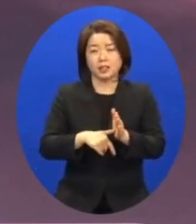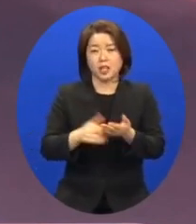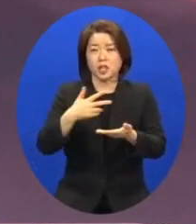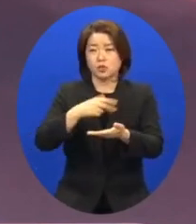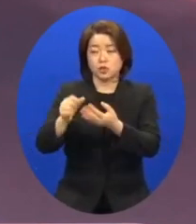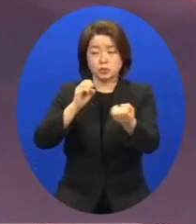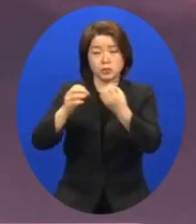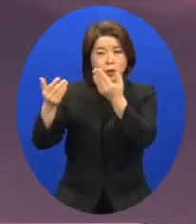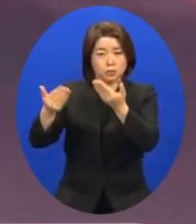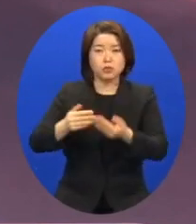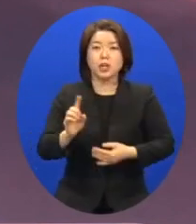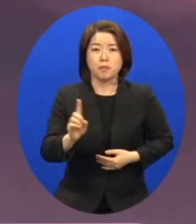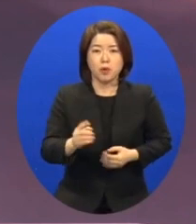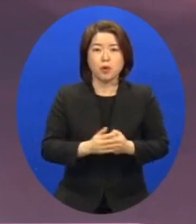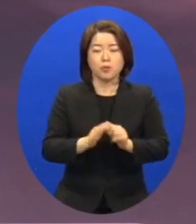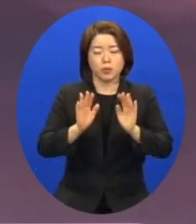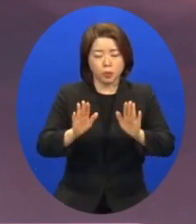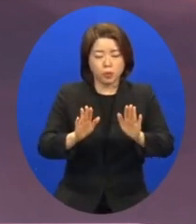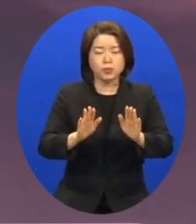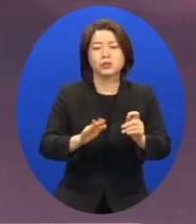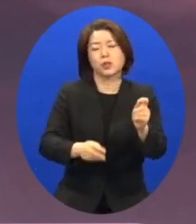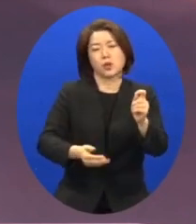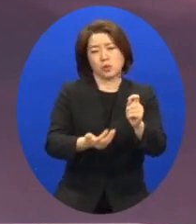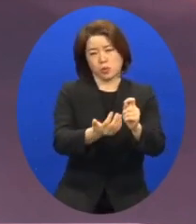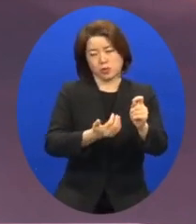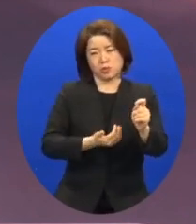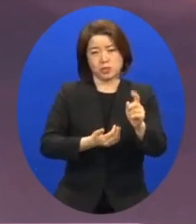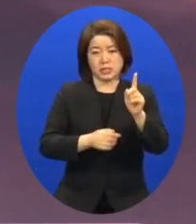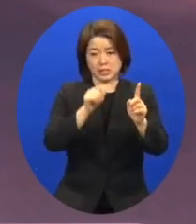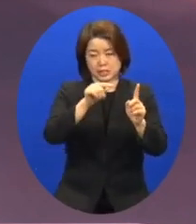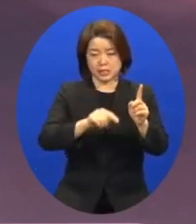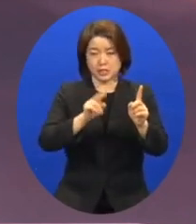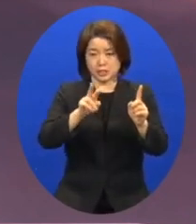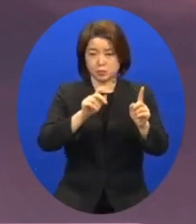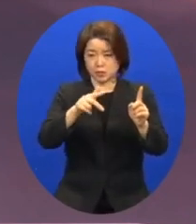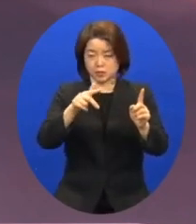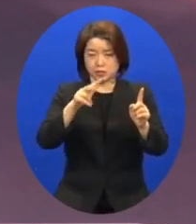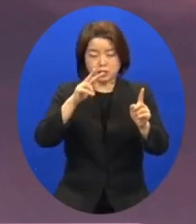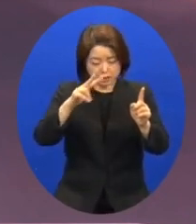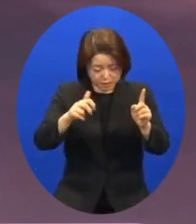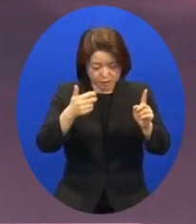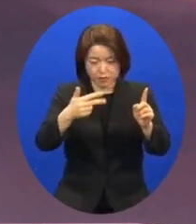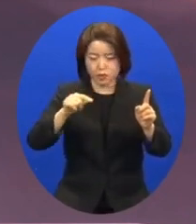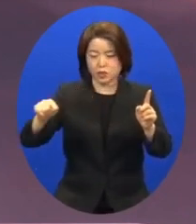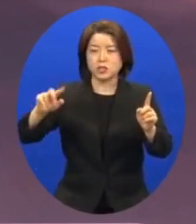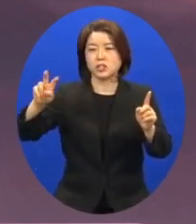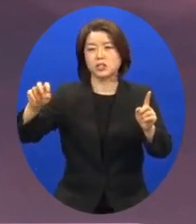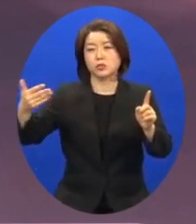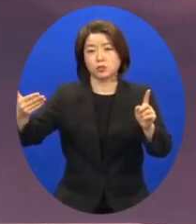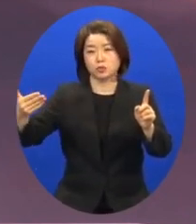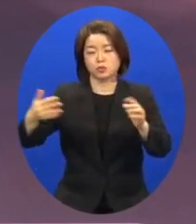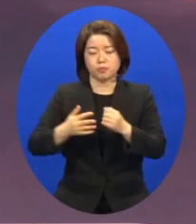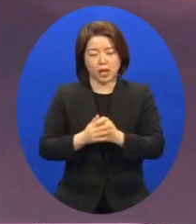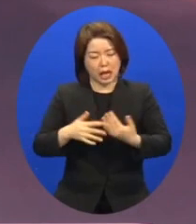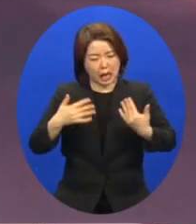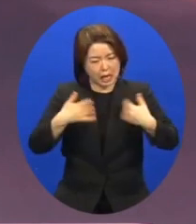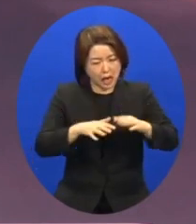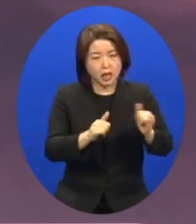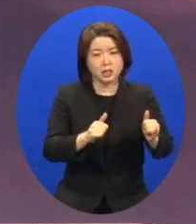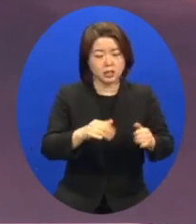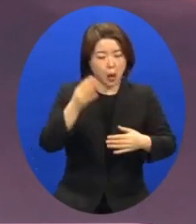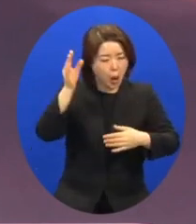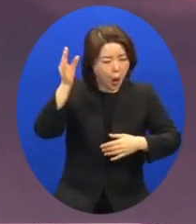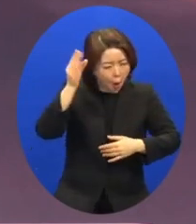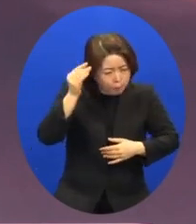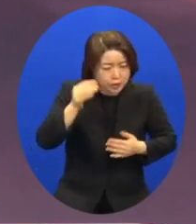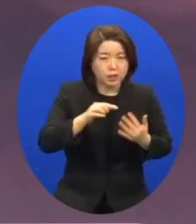주신 것이 오늘 본문 고린도전서 1장 27절 에서 2주 구절이 에요 약한 자를 쓰시는 되요 미련한 자를 택하신